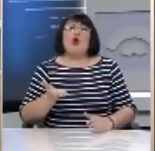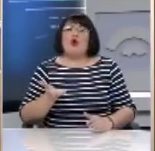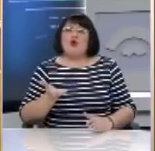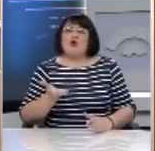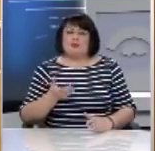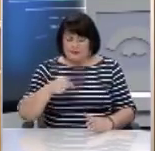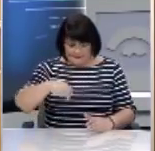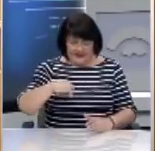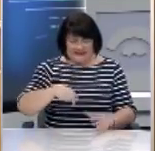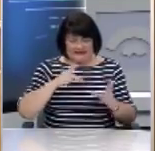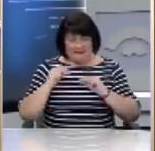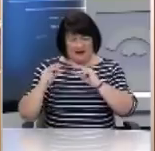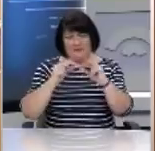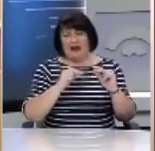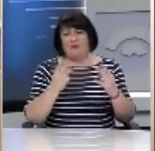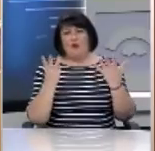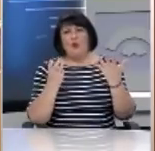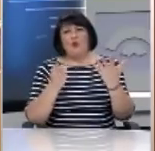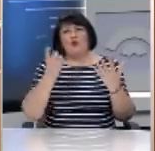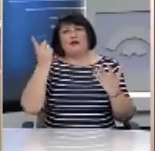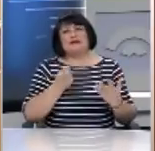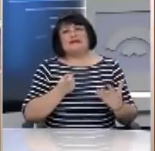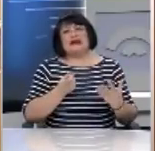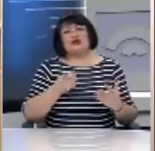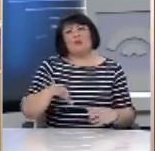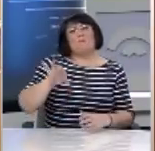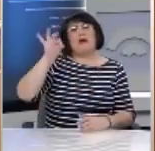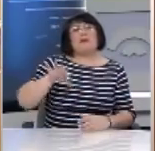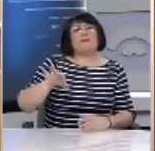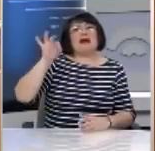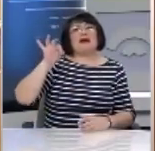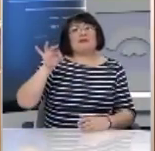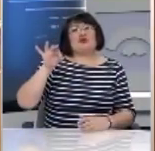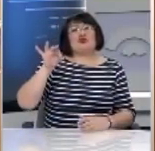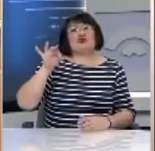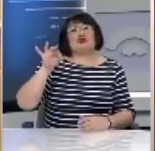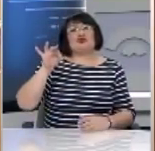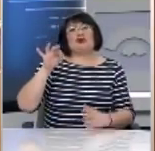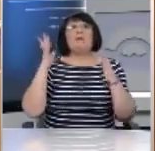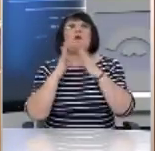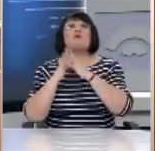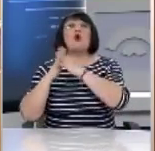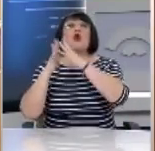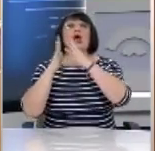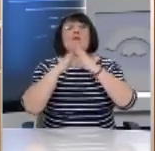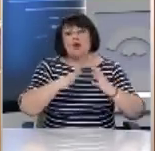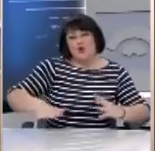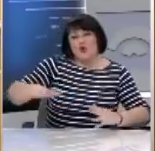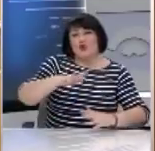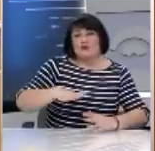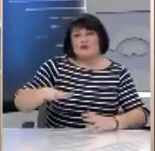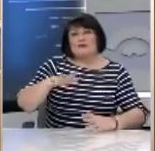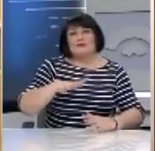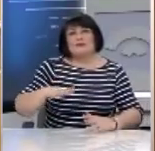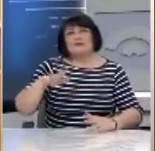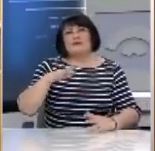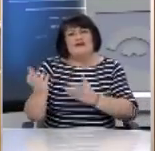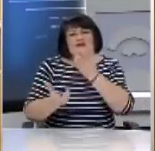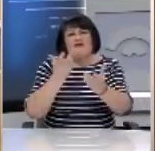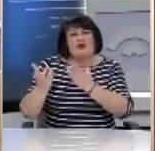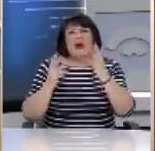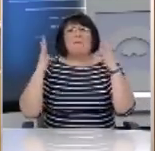και σήμερα που μιλάμε σχεδόν το 80% των περιπτώσεων έρχονται από εμπόλεμη ζώνη, φεύγουν από τη φωτιά,